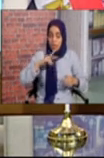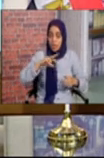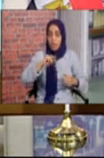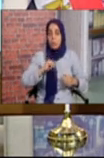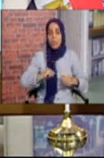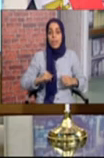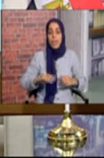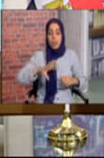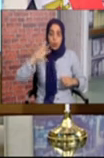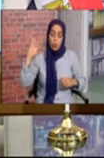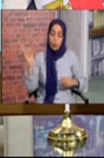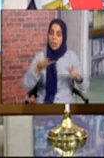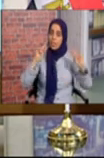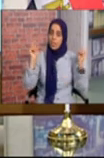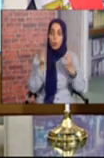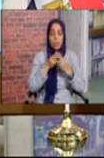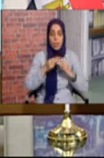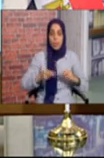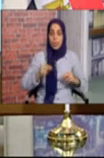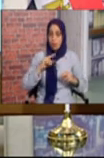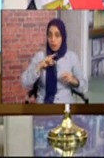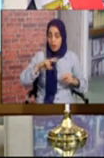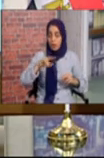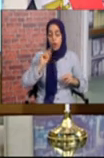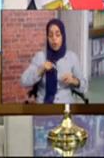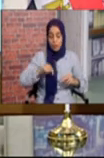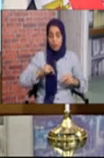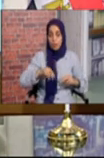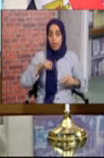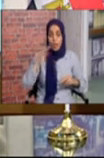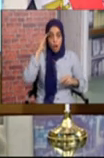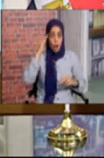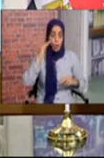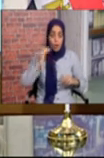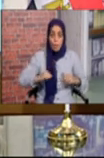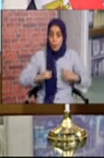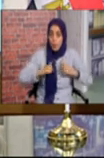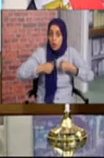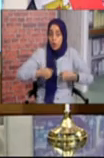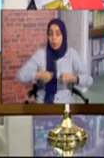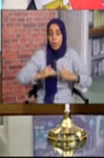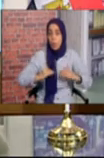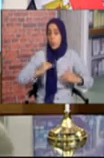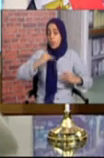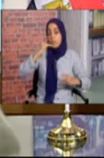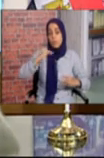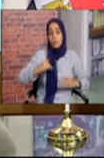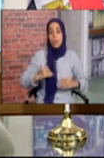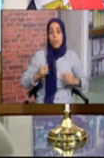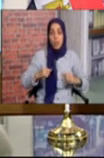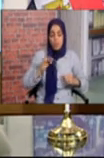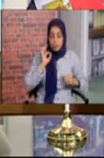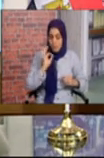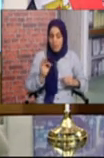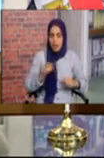عنها جميع الدول. يعني صحيح. اتكلم النهاردة ان المرأة دلوقتي بينهض بيها كمان، مش المرأة بس اسم المرأة